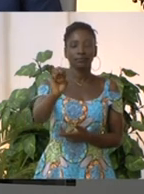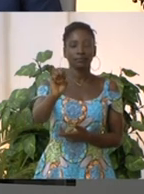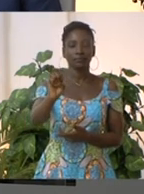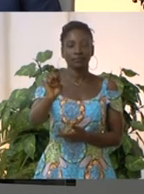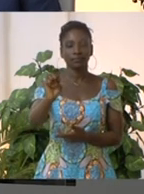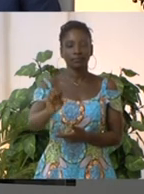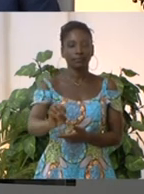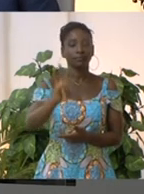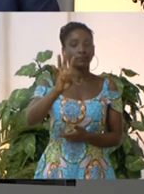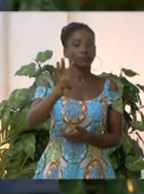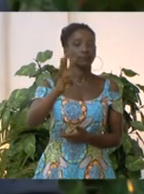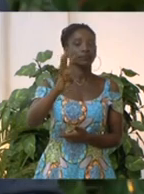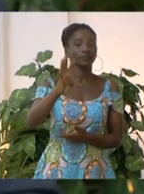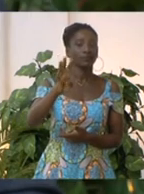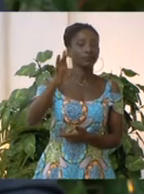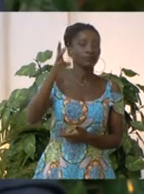47 928.